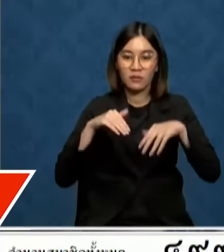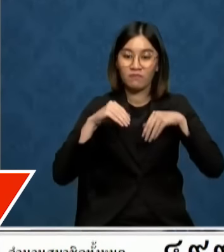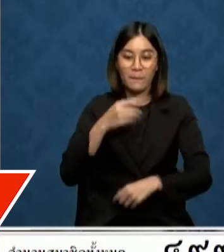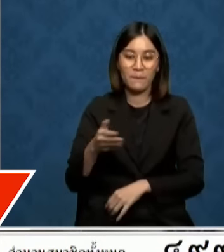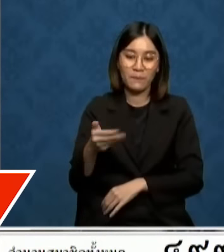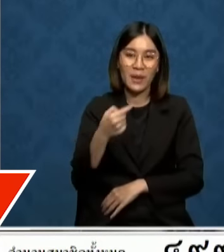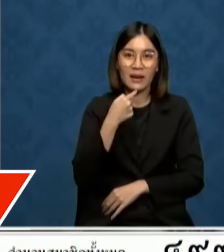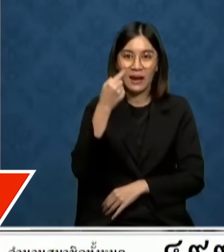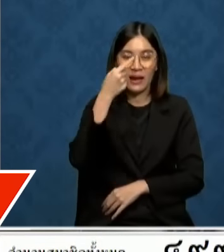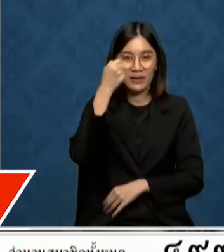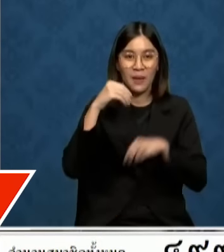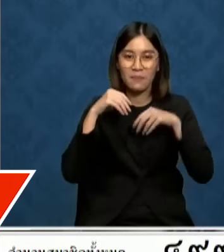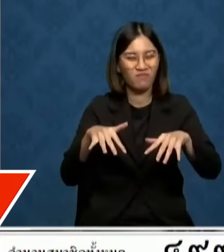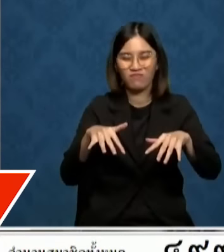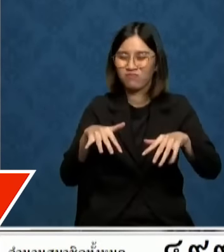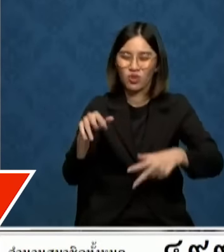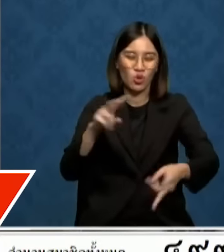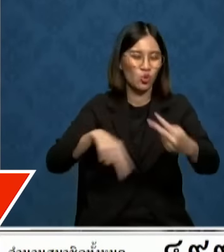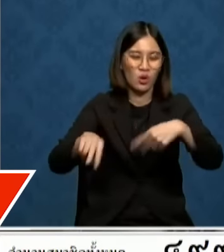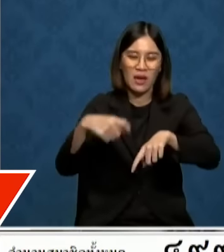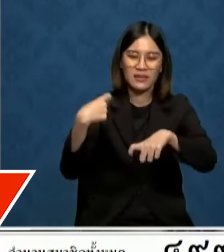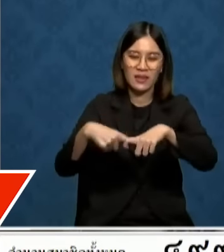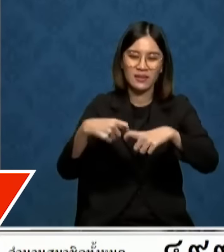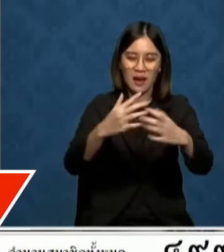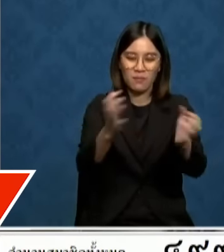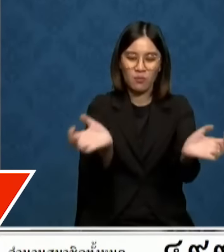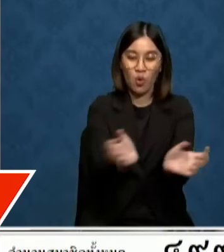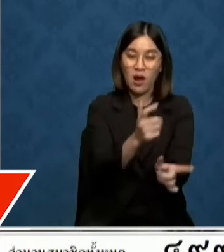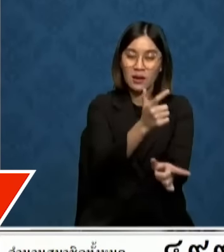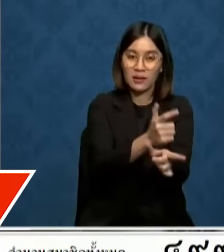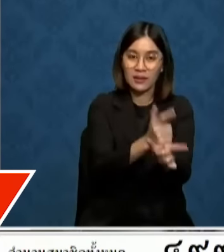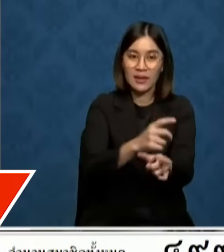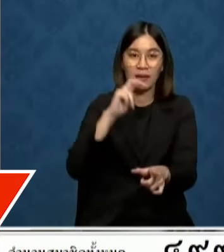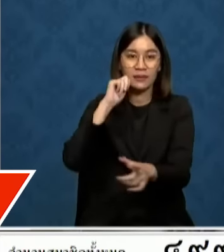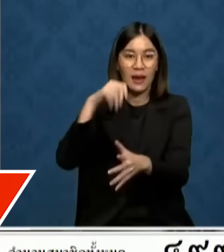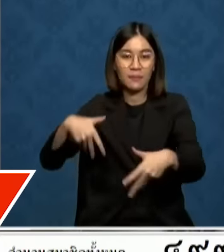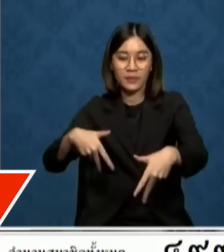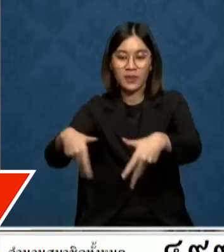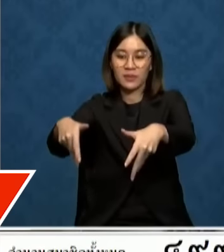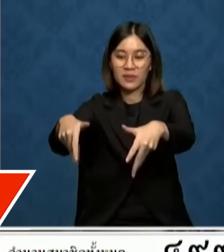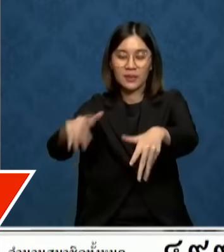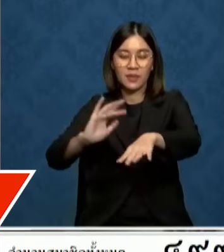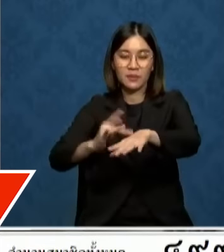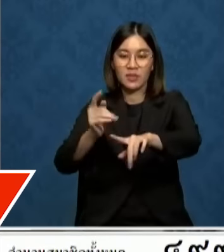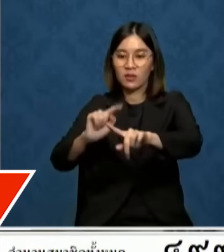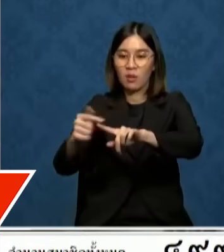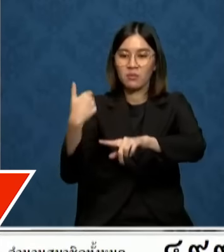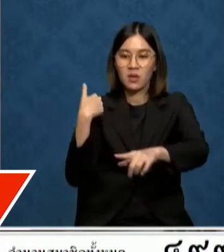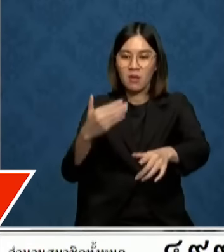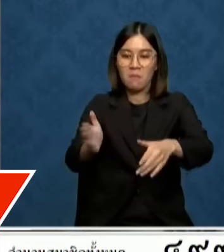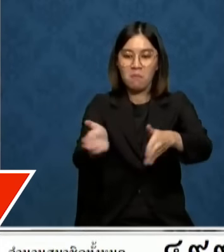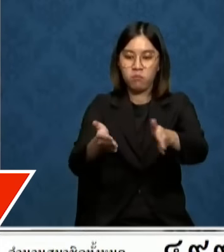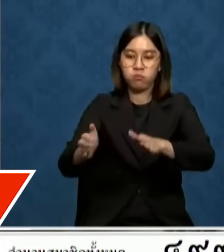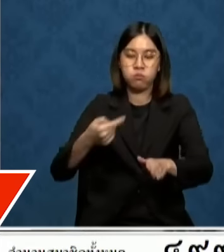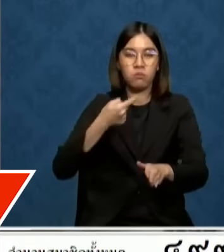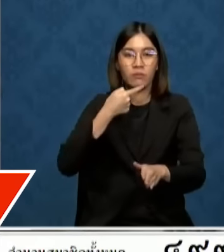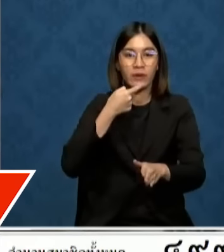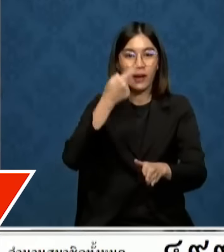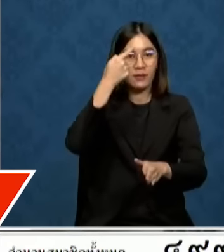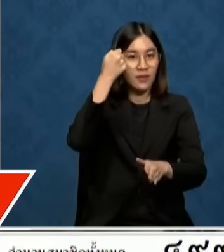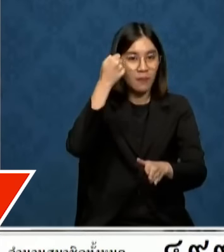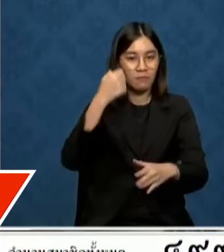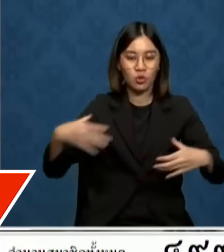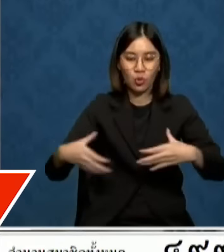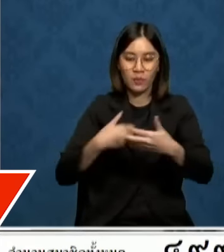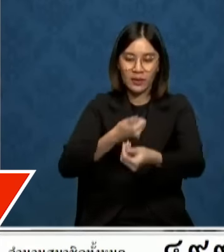ตอนนี้เกินควบคุมแล้วค่ะทั้งบ่อเพาะและแหล่งน้ำธรรมชาติเต็มไปด้วยปลาหมอคางดำเกษตรกร